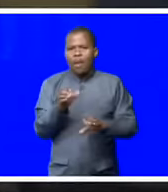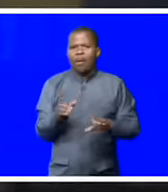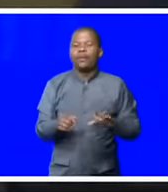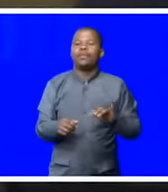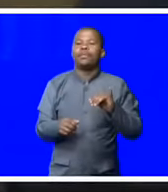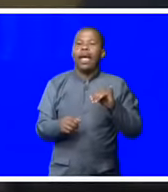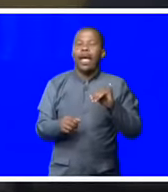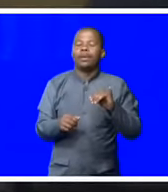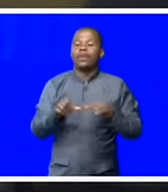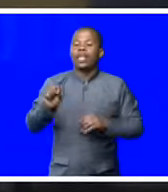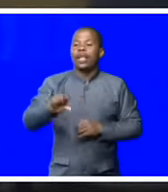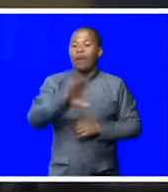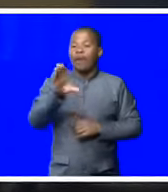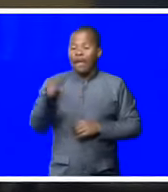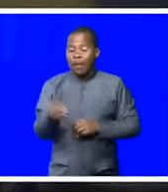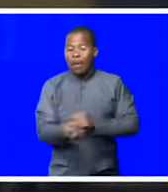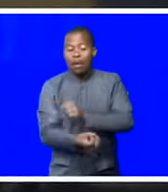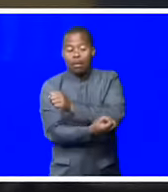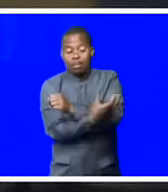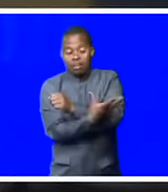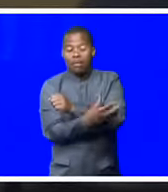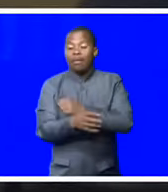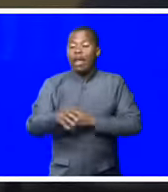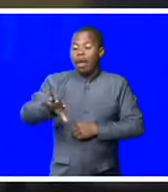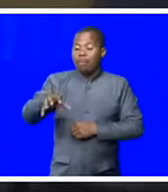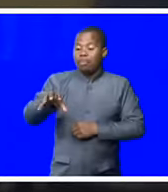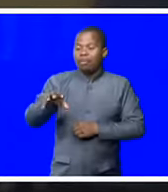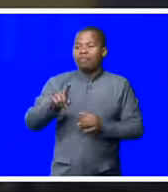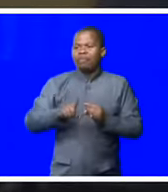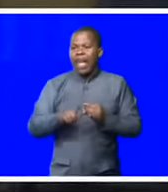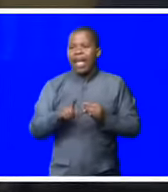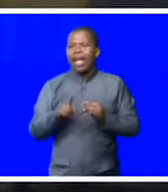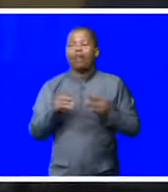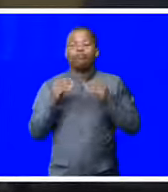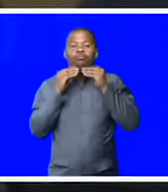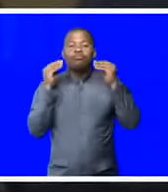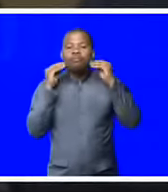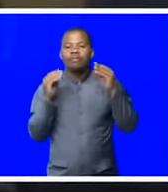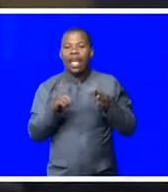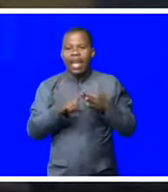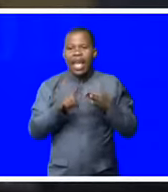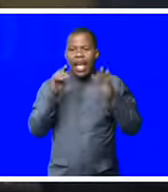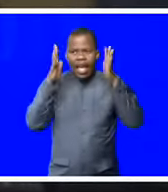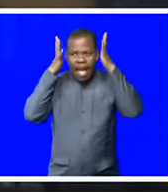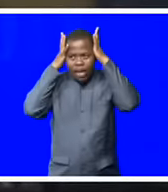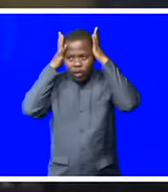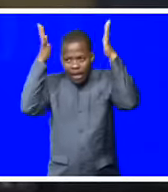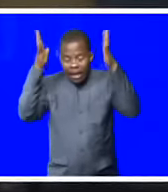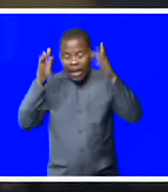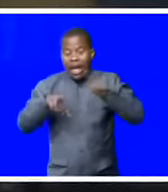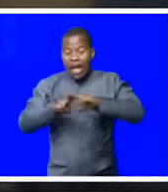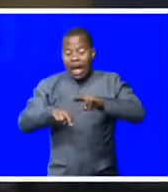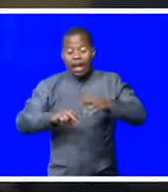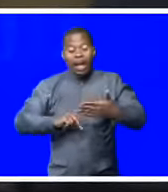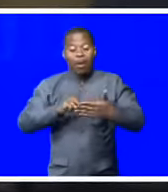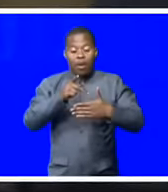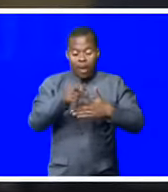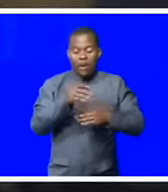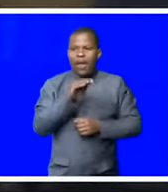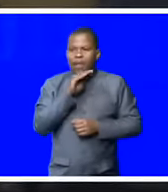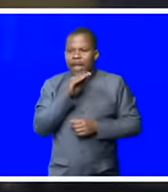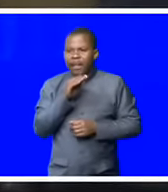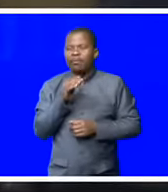iMpumalanga, iSwatini neMozambique. Sifuna ukuthi ngaphasi kwalelo hlelo lelo sikhone ukuthi